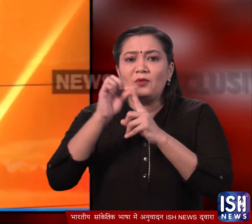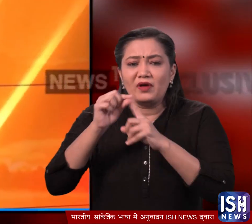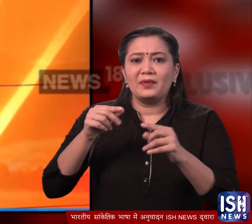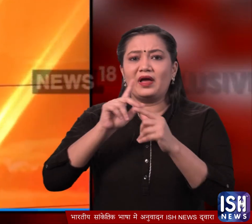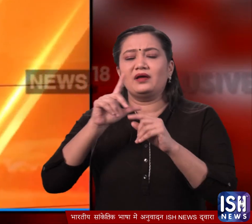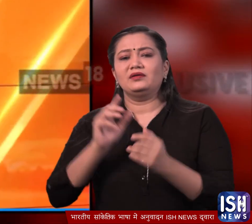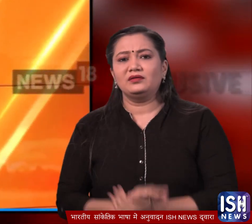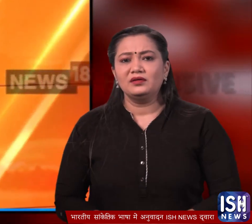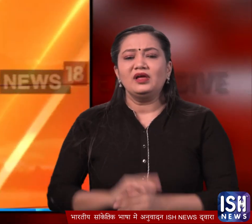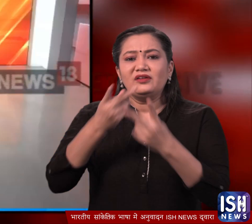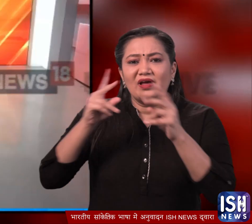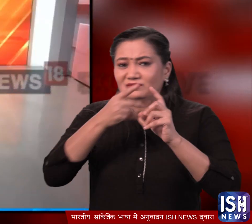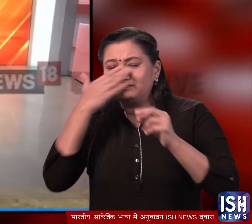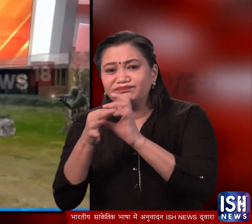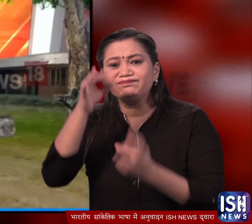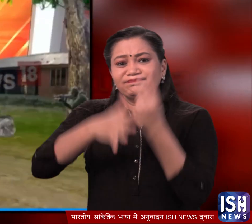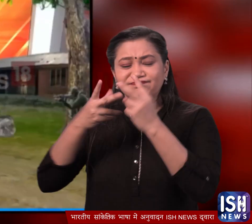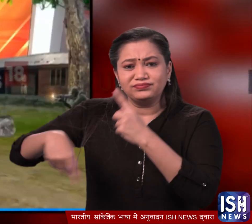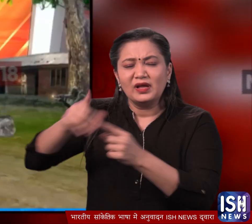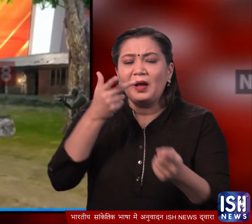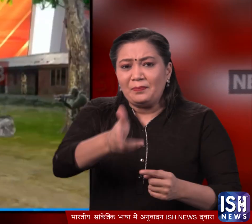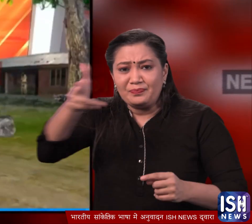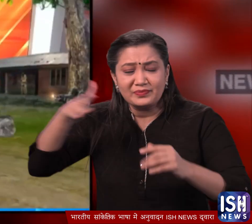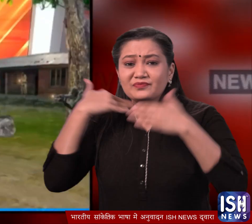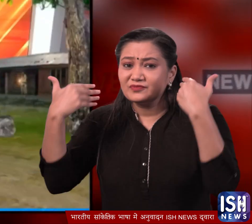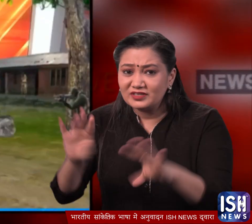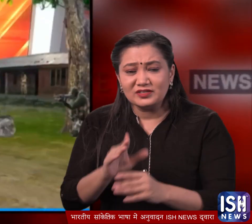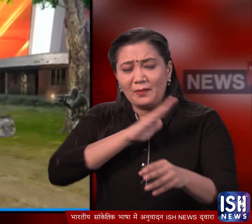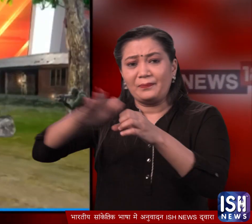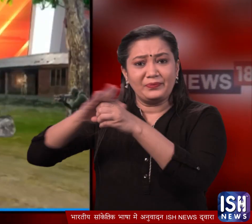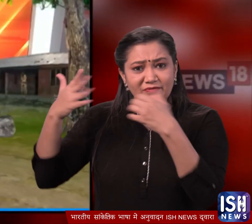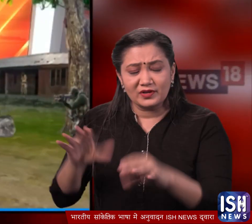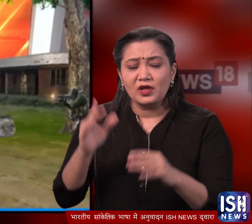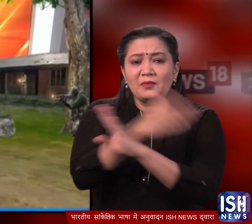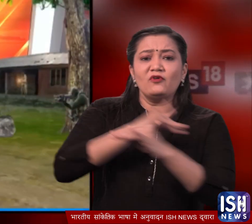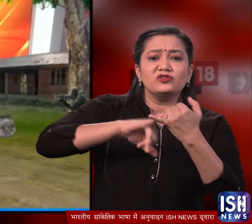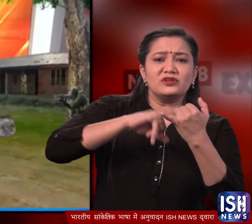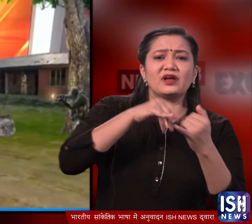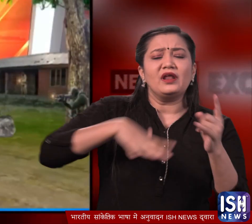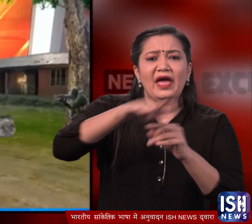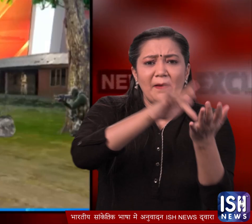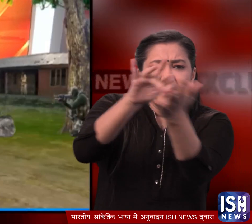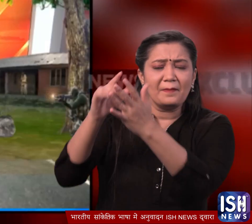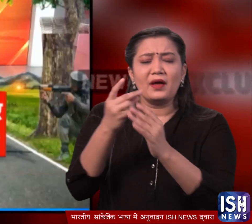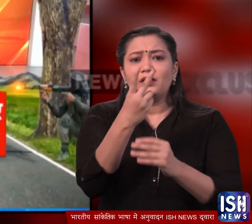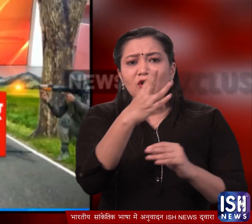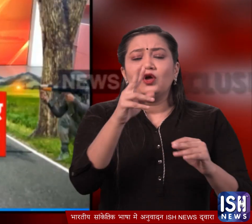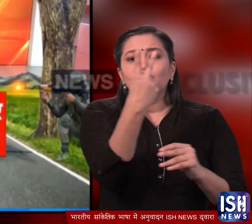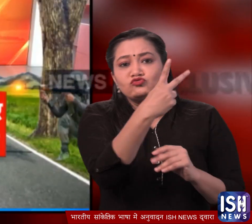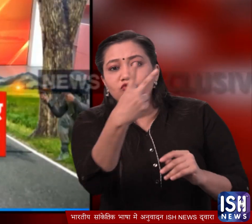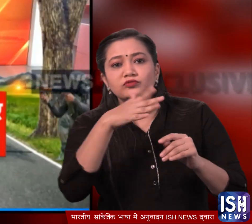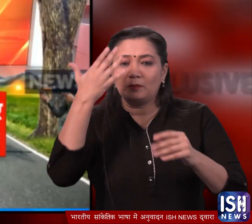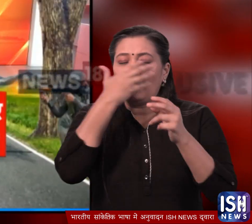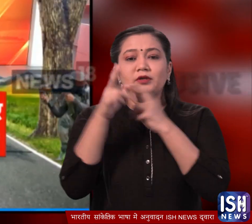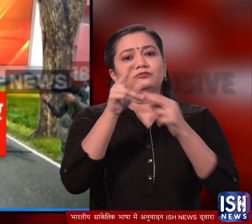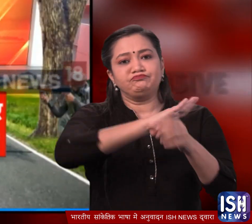की खैर नहीं है और इसी कड़ी में कुलगाम में लश्कर-ए-तैयबा और टीआरएफ के एक आतंकी मुठभेड़ में मारे गए, जबकि एक दिन पहले श्रीनगर